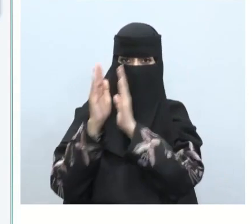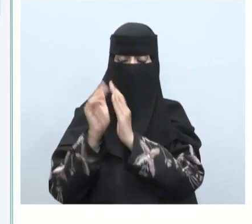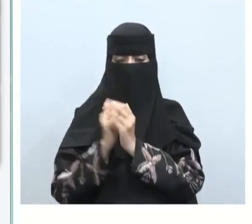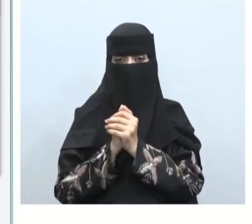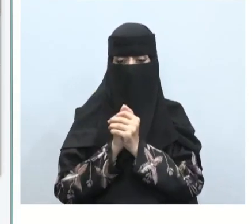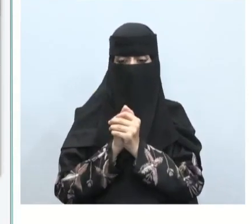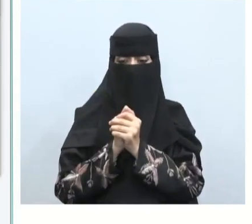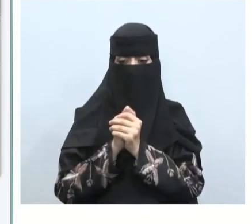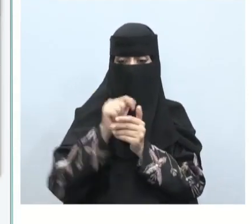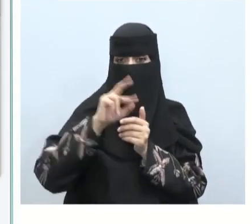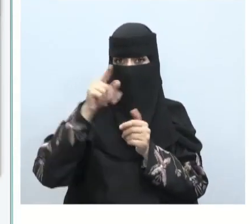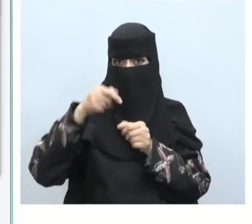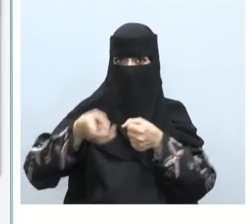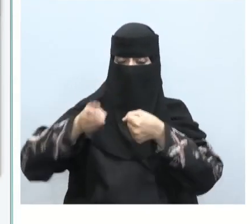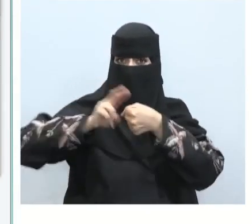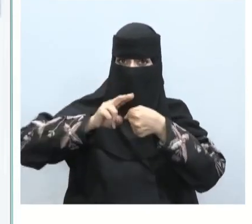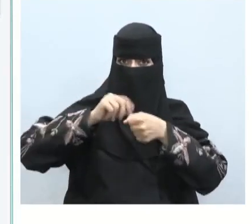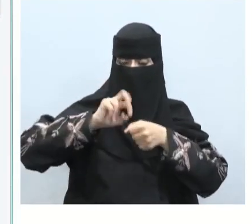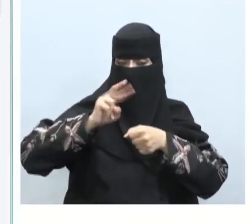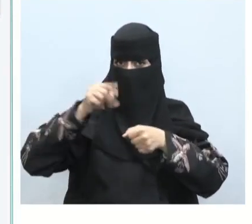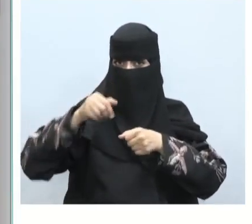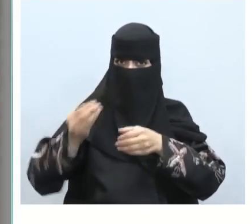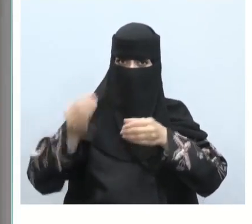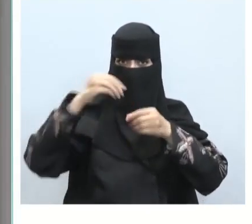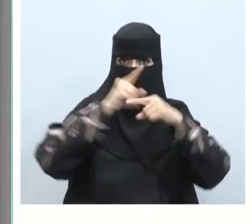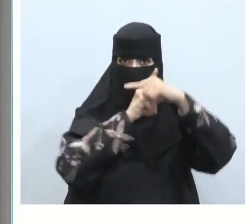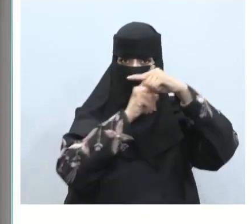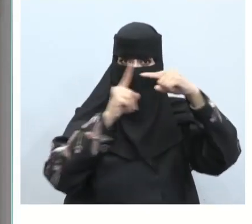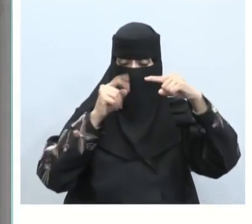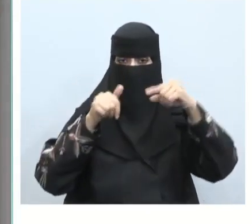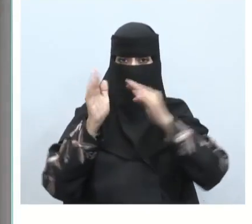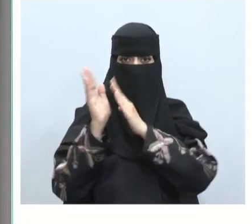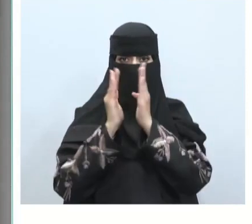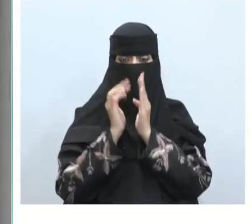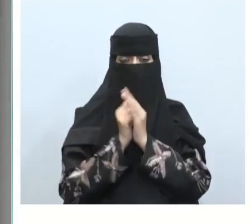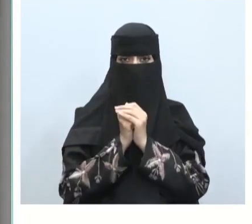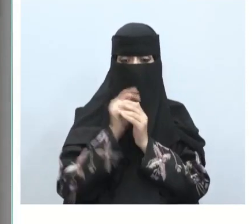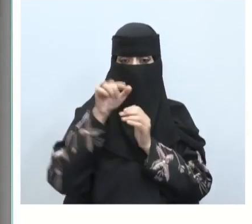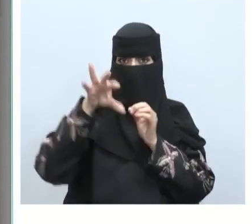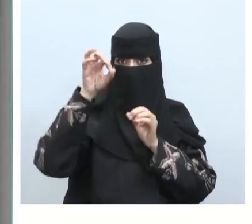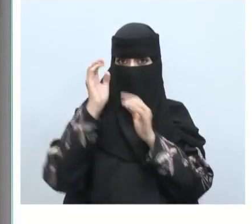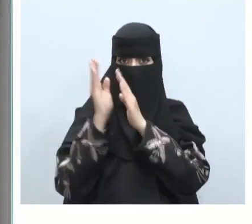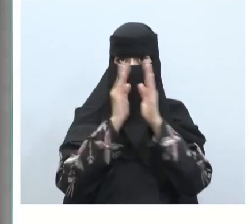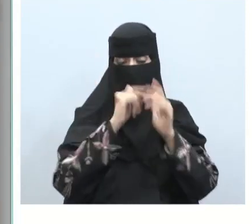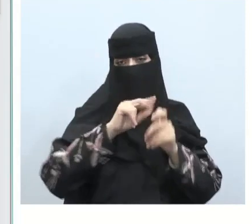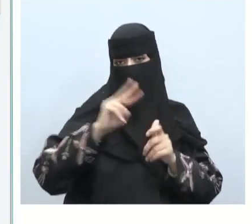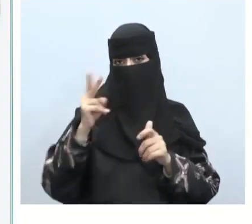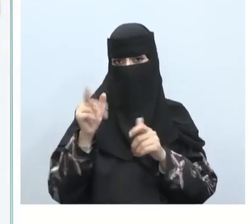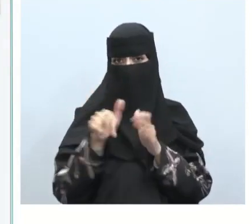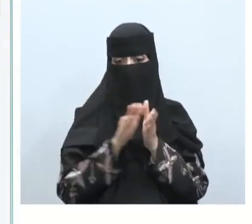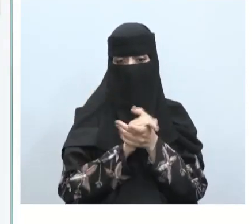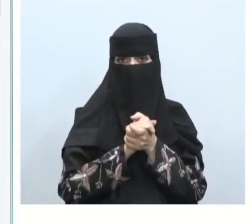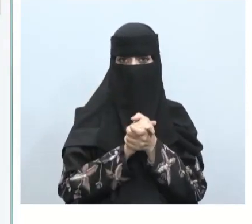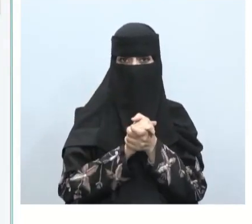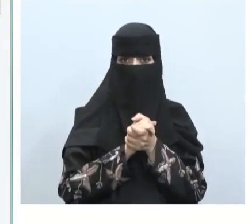المجلد ثم من جديد اضغط على تحميل ملف واختر المستندات الاخرى